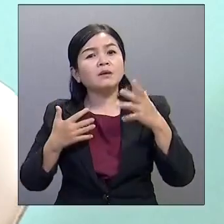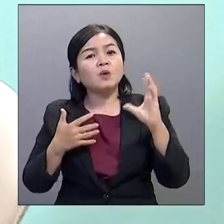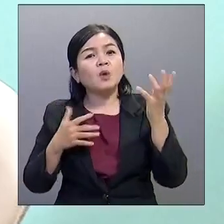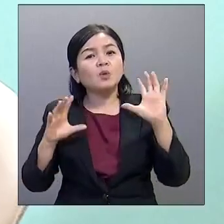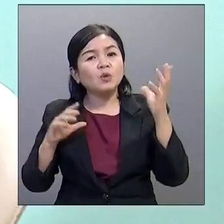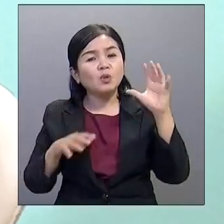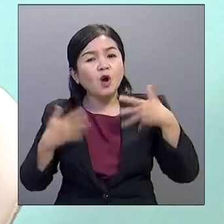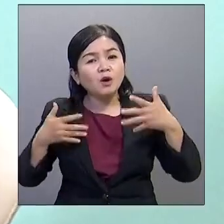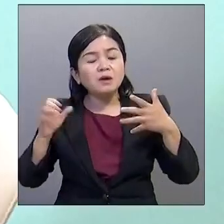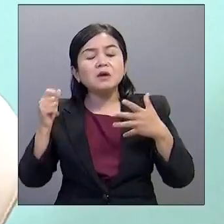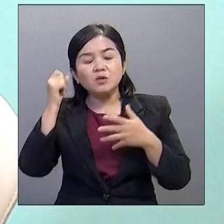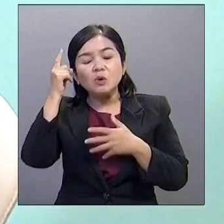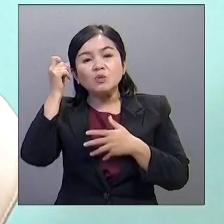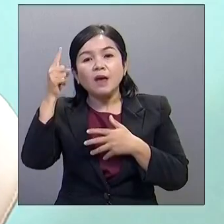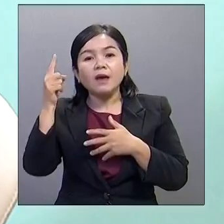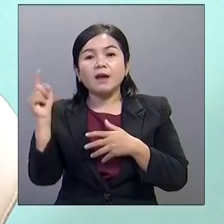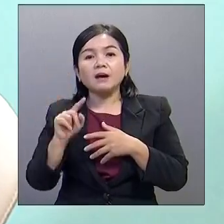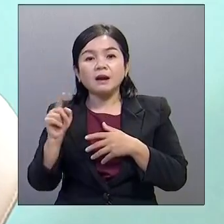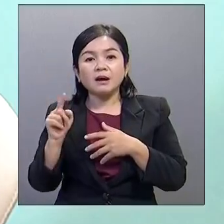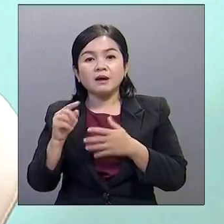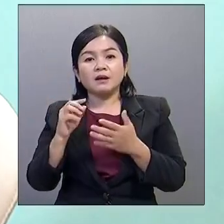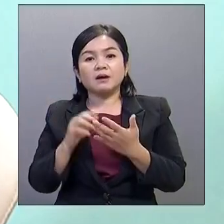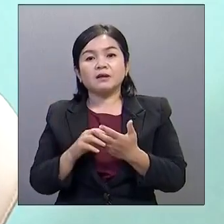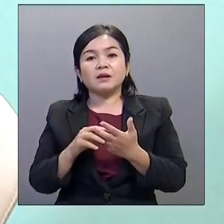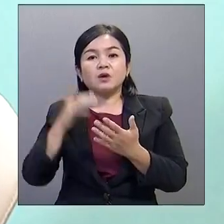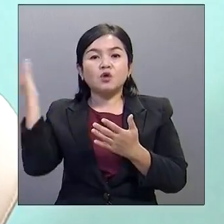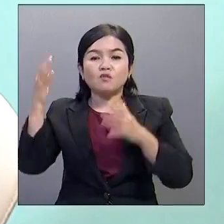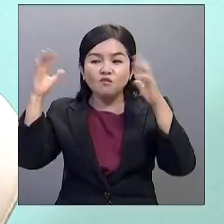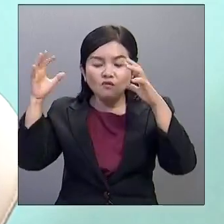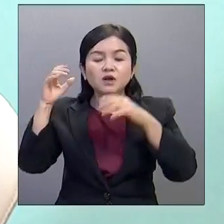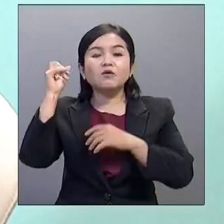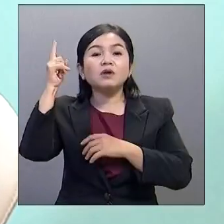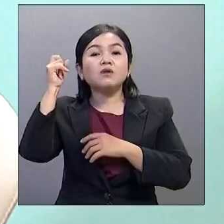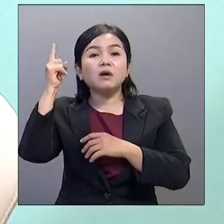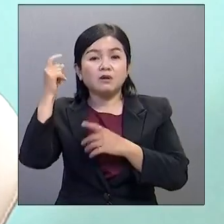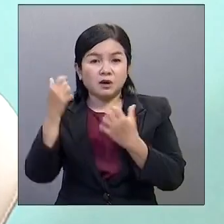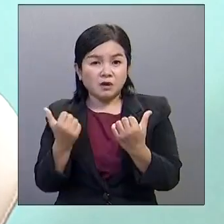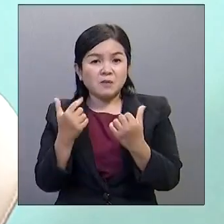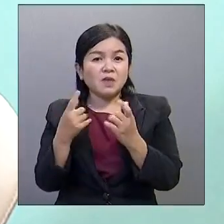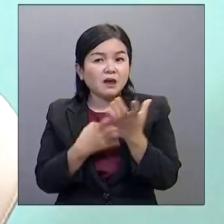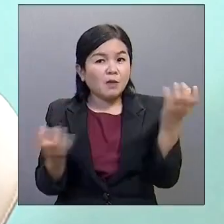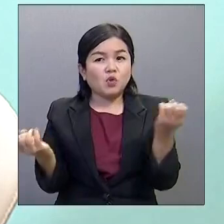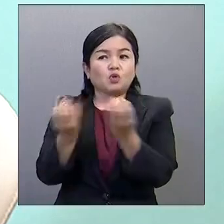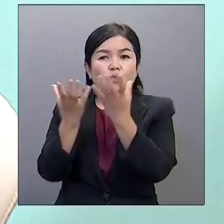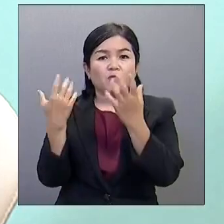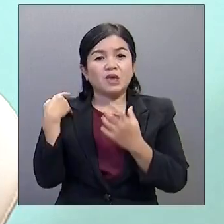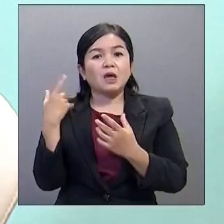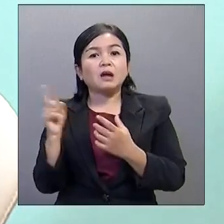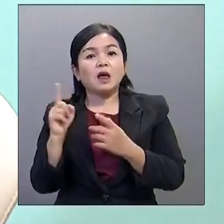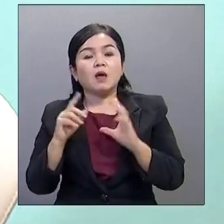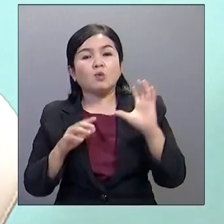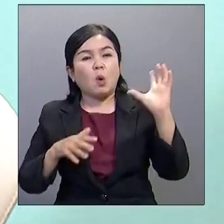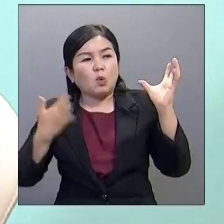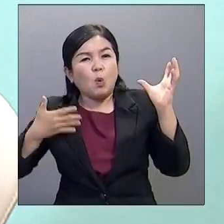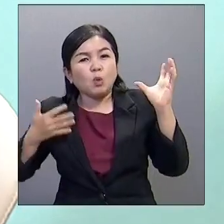ามองมุมนึงนะก็เห็นใจบรรดานักพยากรณ์อากาศเหมือนกันนะเพราะว่าณวันนี้มันมีปัจจัยตัวแปรอย่างเรื่องของภาวะโลกร้อ